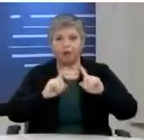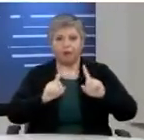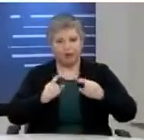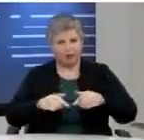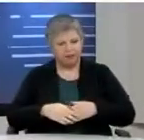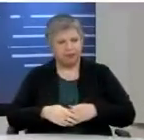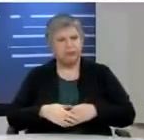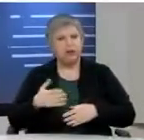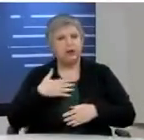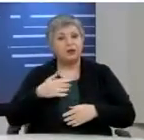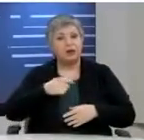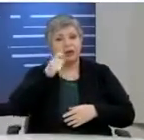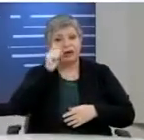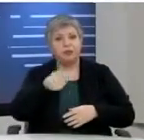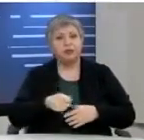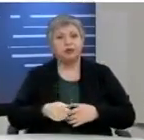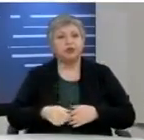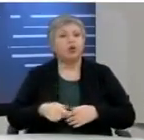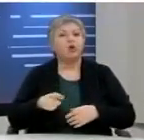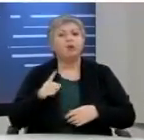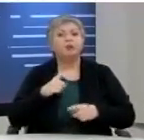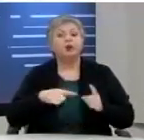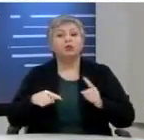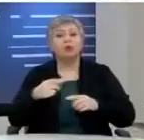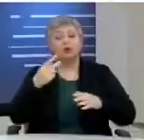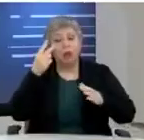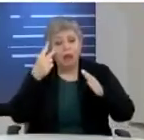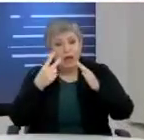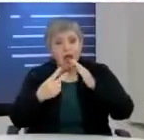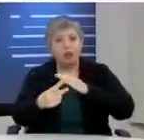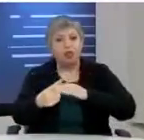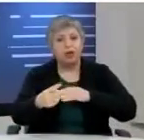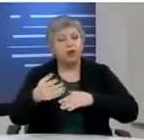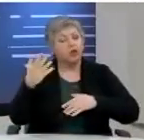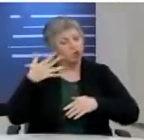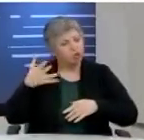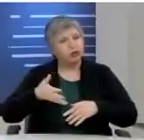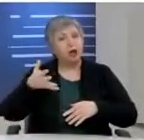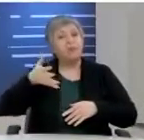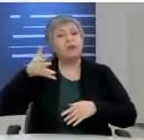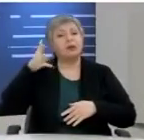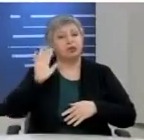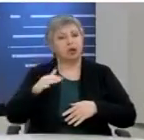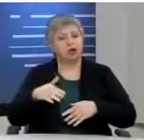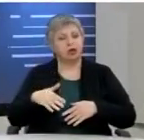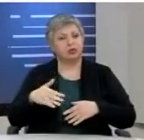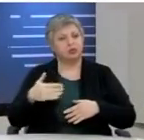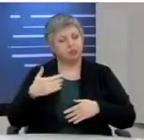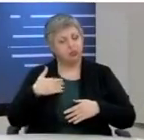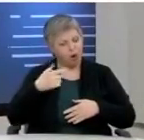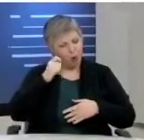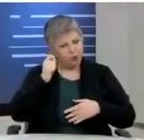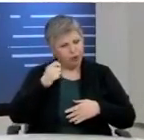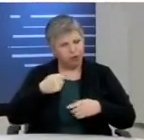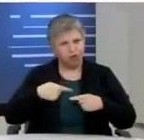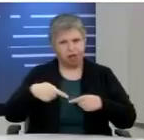αυτό ήταν ο Κωνσταντίνος Μητσοτάκης. Παρά τις τεράστιες ιδεολογικές διαφορές